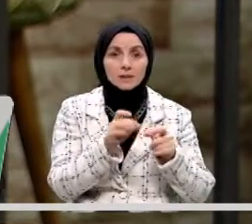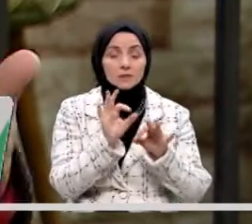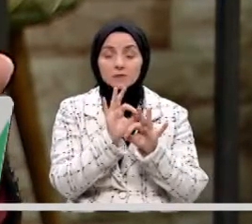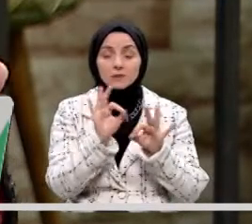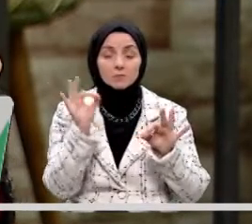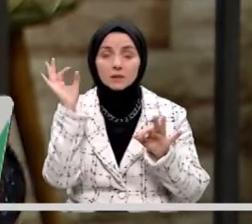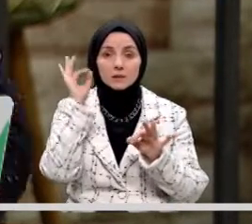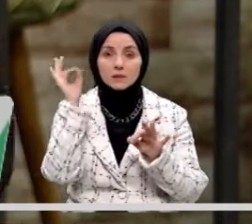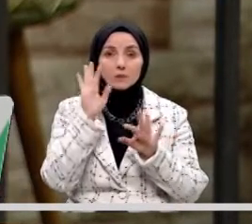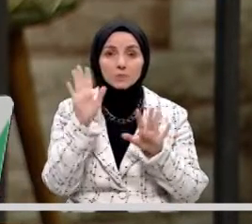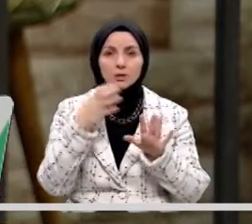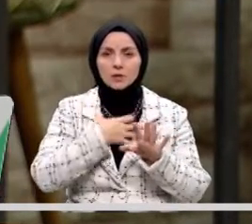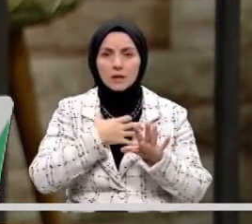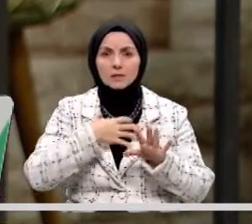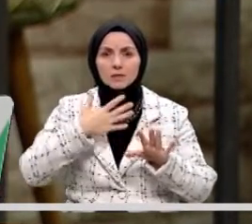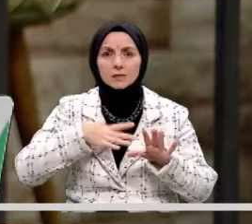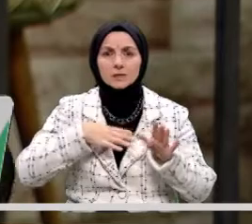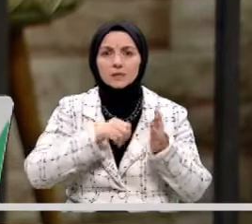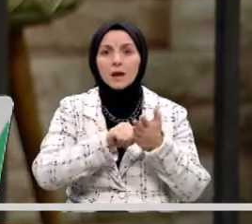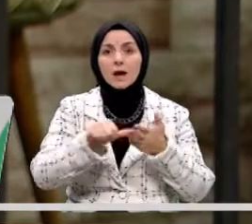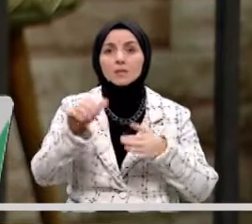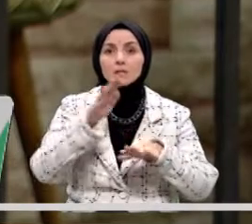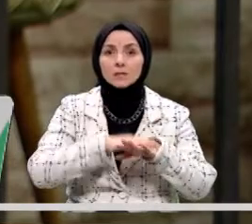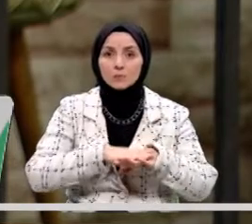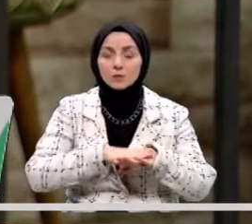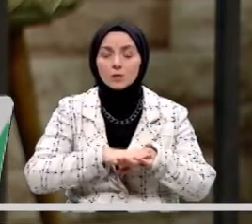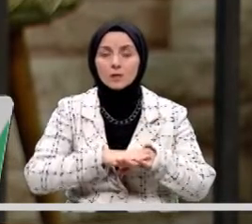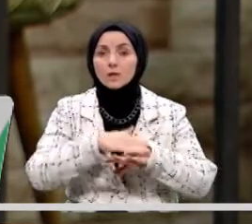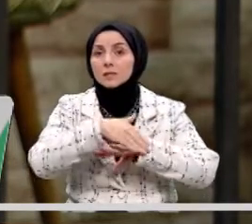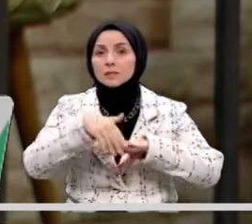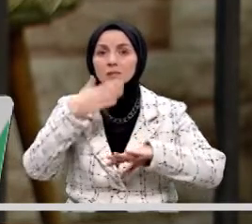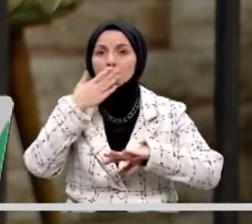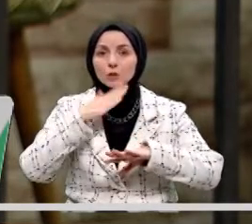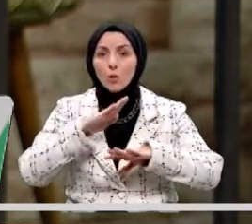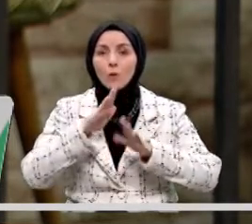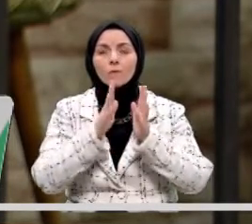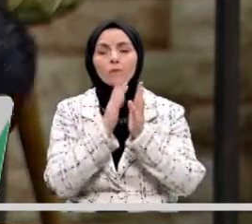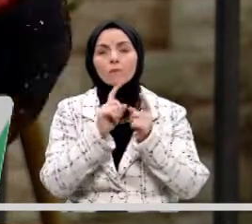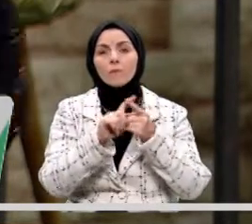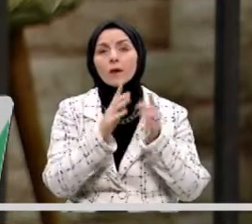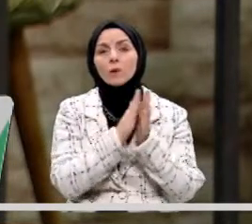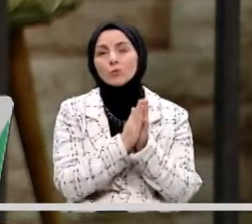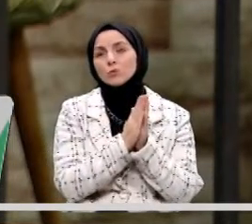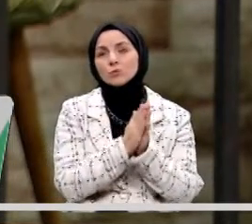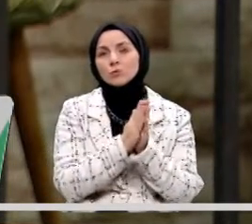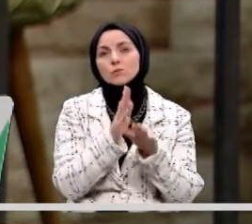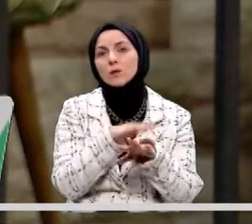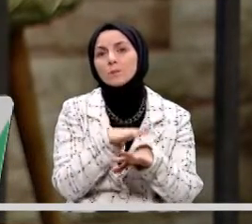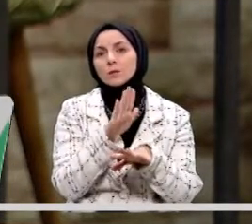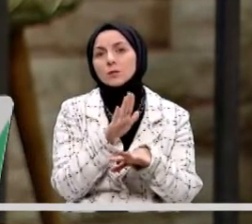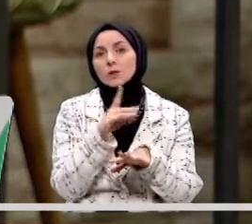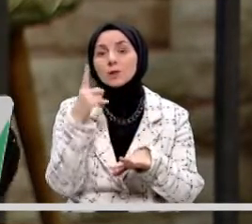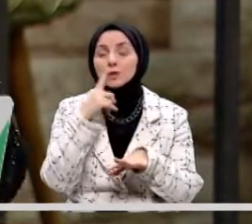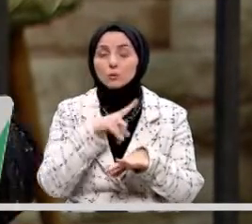aklına Esen her şeyi yapacak sınır yok çizgi yok ve özür de dilemeyecek Neden Çünkü 19 yaşına geldiği zaman ben biliyorum gerçek